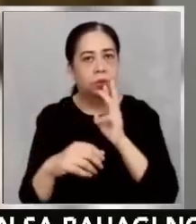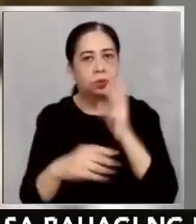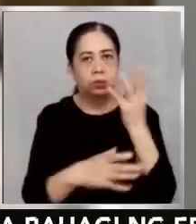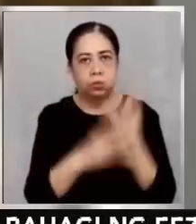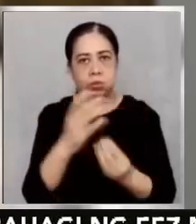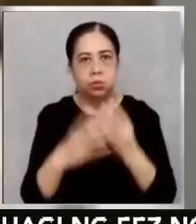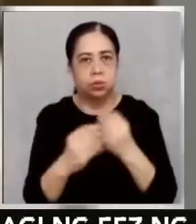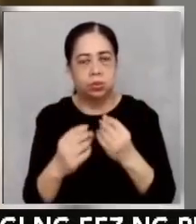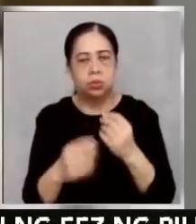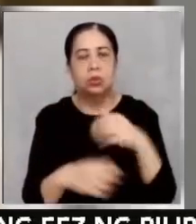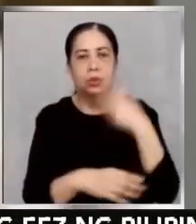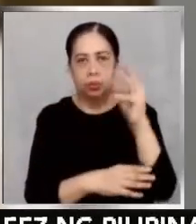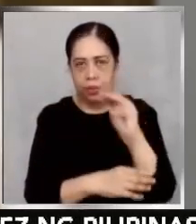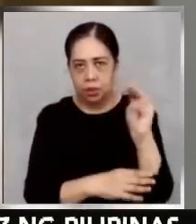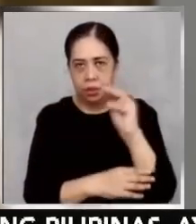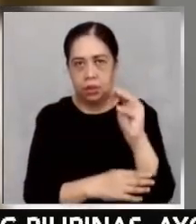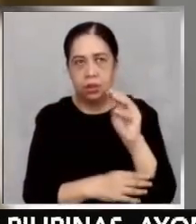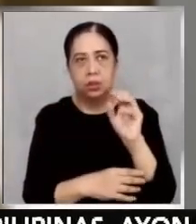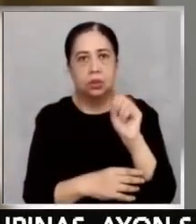Monday. So